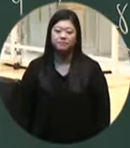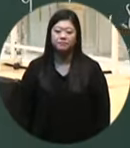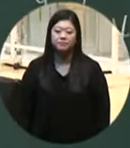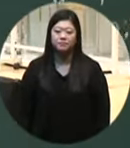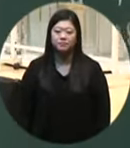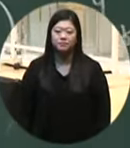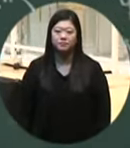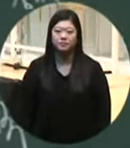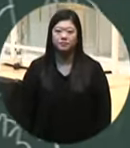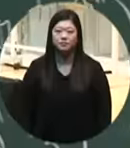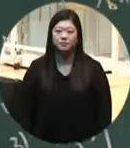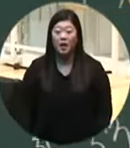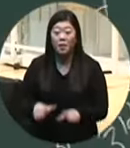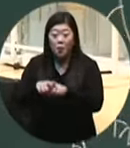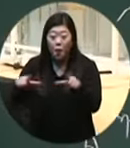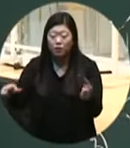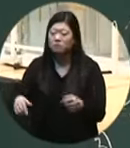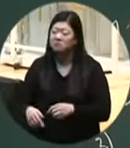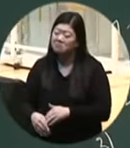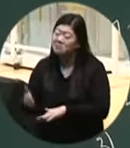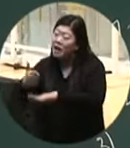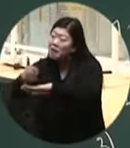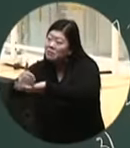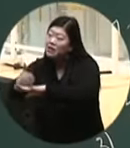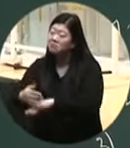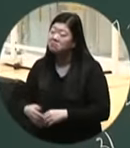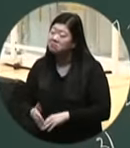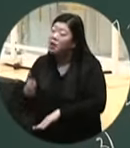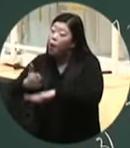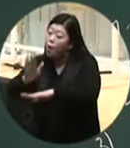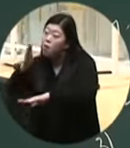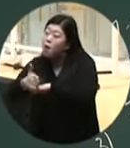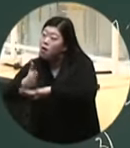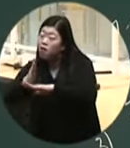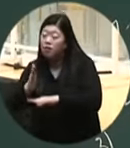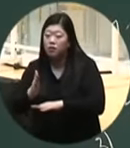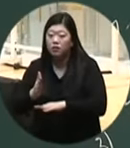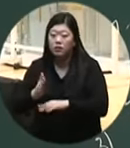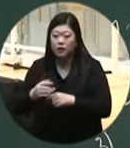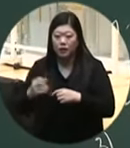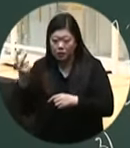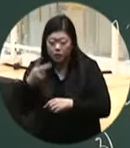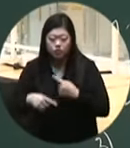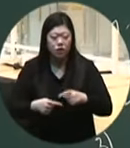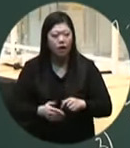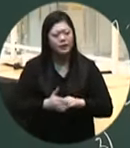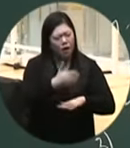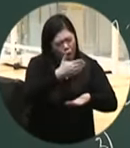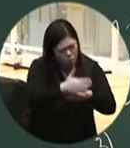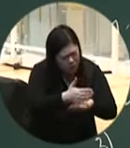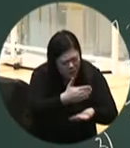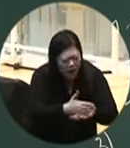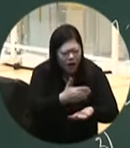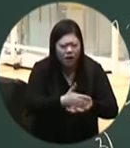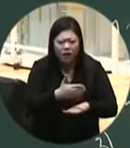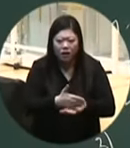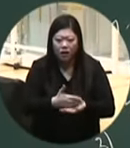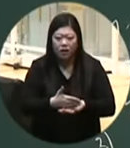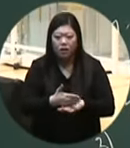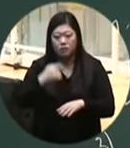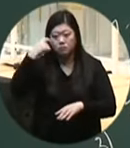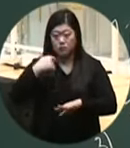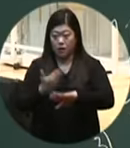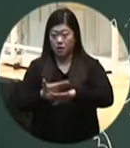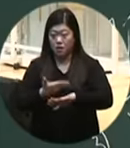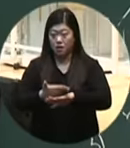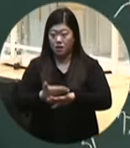감사 안 하는데 아 감사합니다 이거 하고 정말로 감사한데 감사합니다. 단어는 똑같은데 다릅니다. It makes a big difference. Even though the words